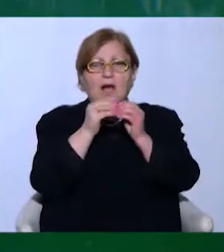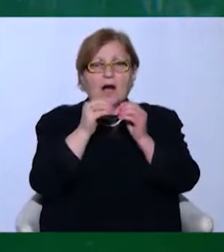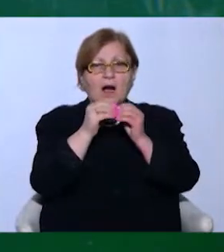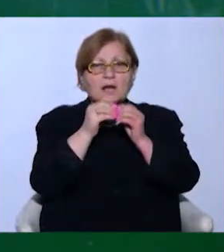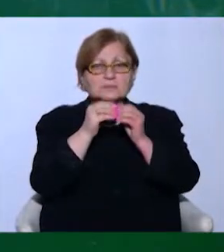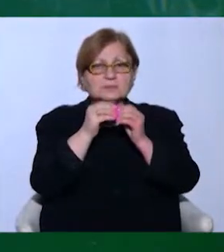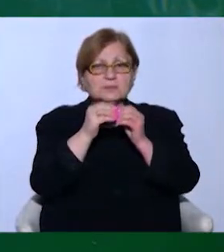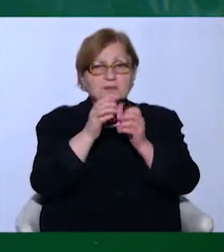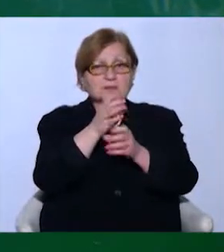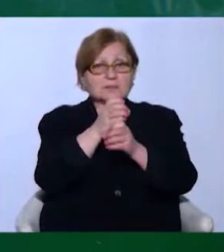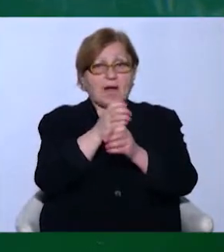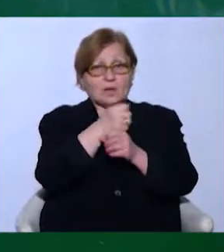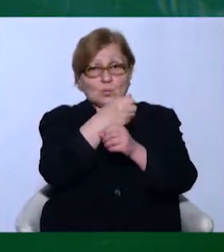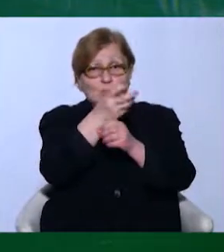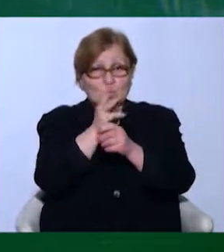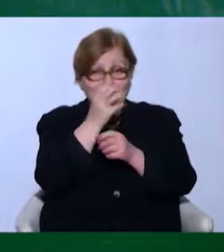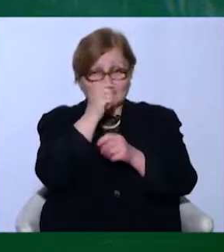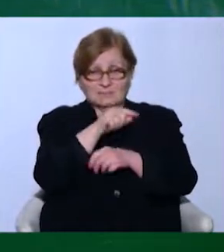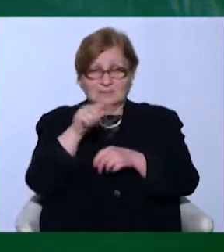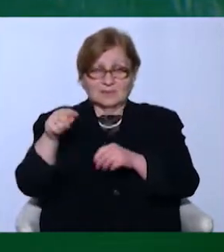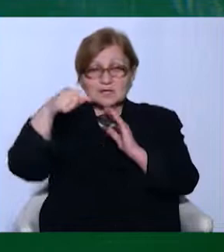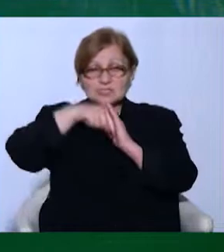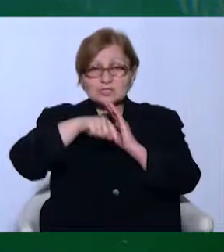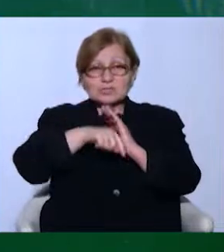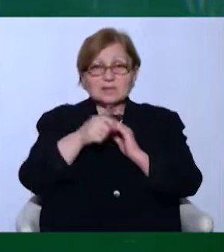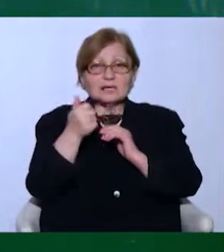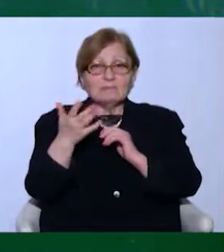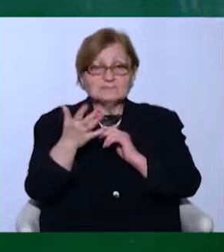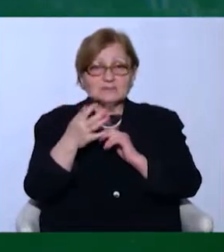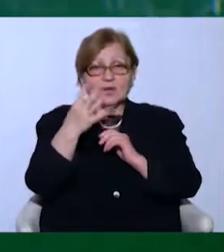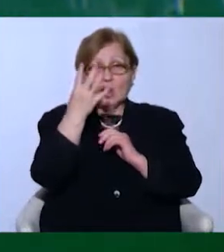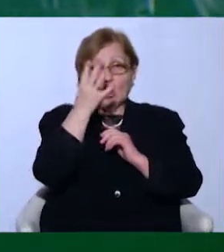ამოცანა კარგად გაიაზრეთ და ჩაუ კირკიდეთ